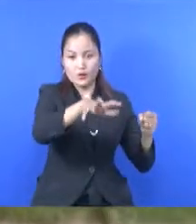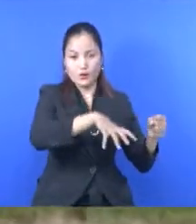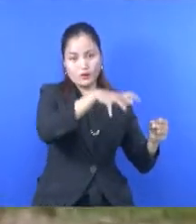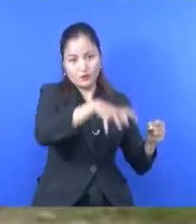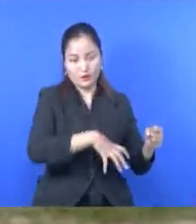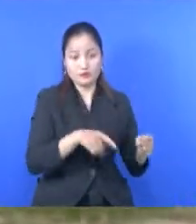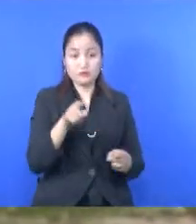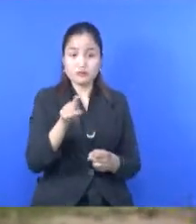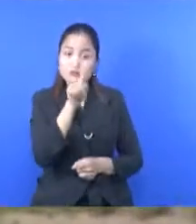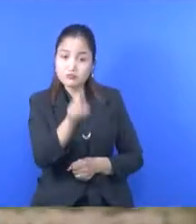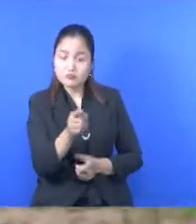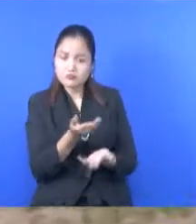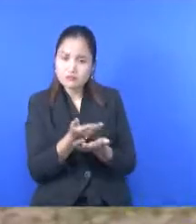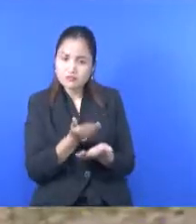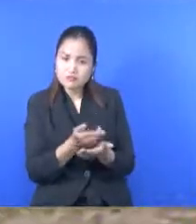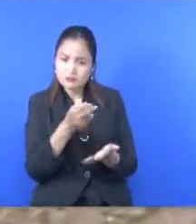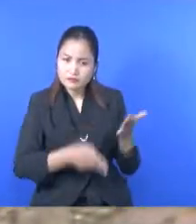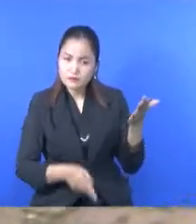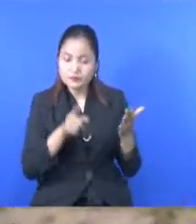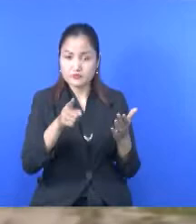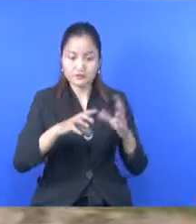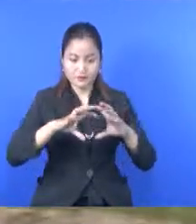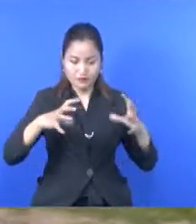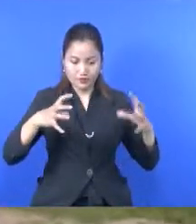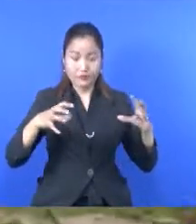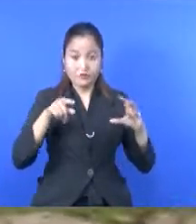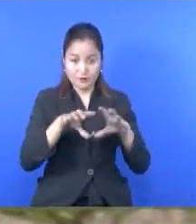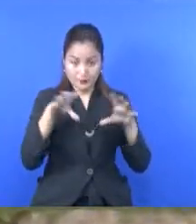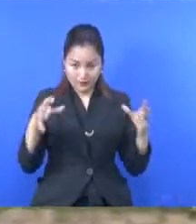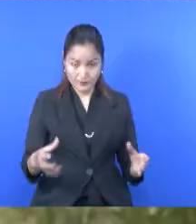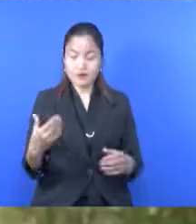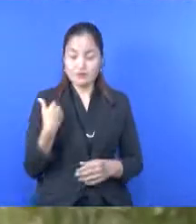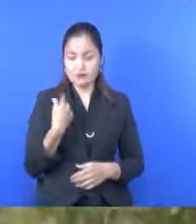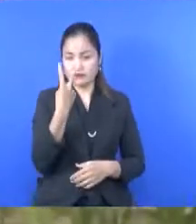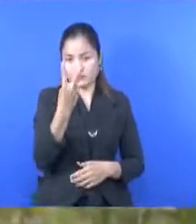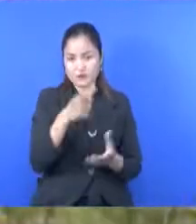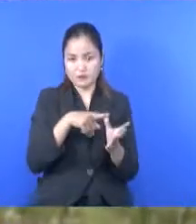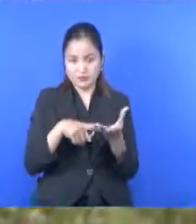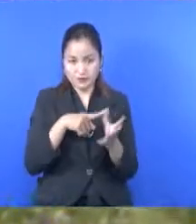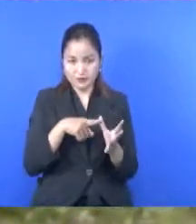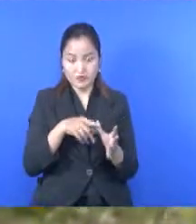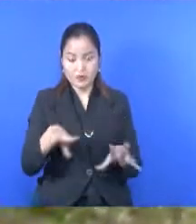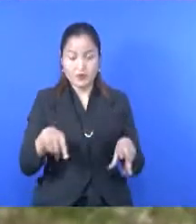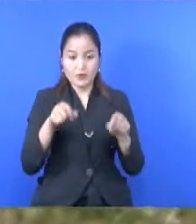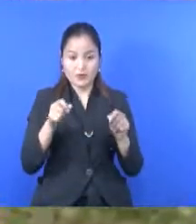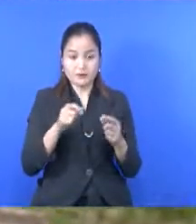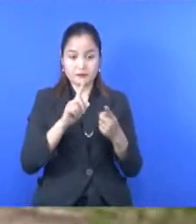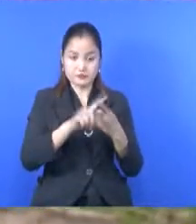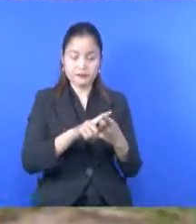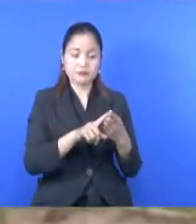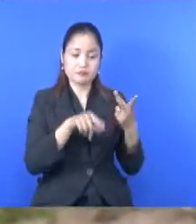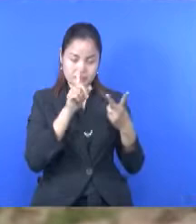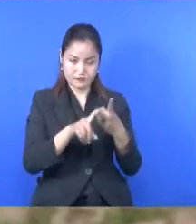ដែលមានឈ្មោះអីដែរ អើនៅក្រុមហ៊ុនយើងដាំតែពីរប្រភេទទេដោយសារដីគឺមានរយងកៅហើយនឹងសេតស័